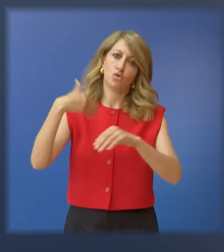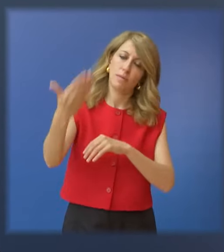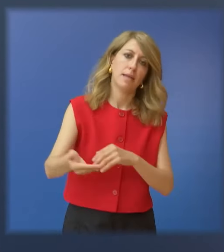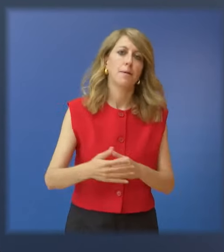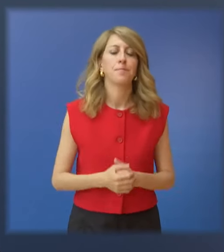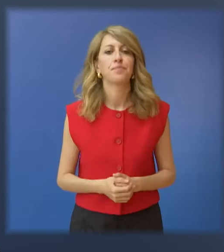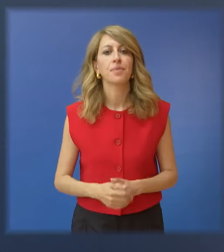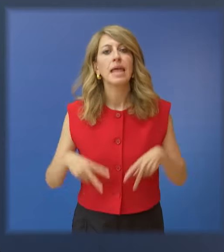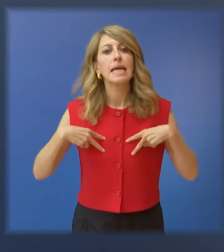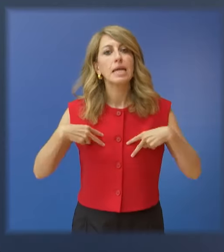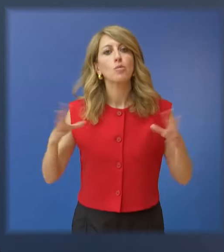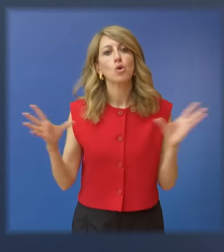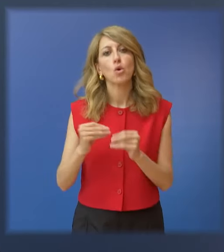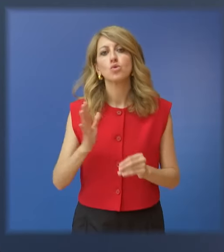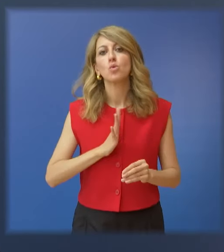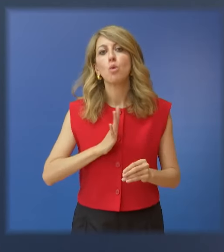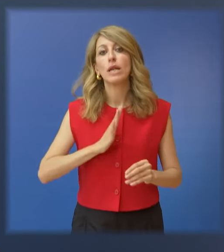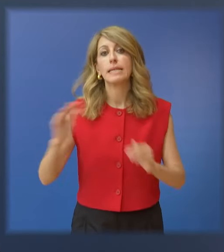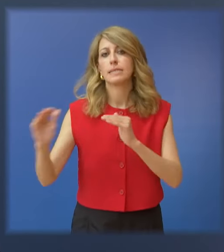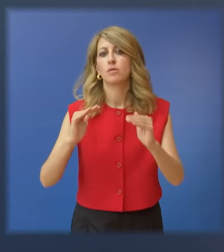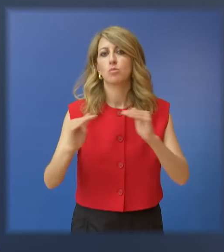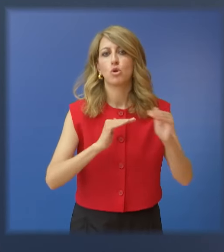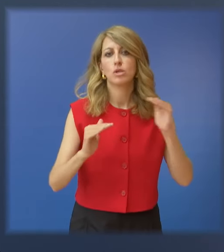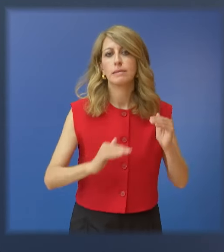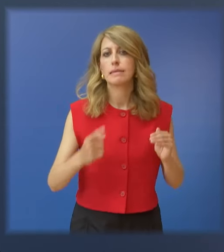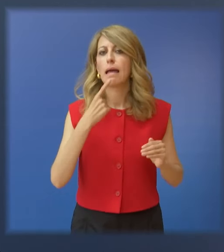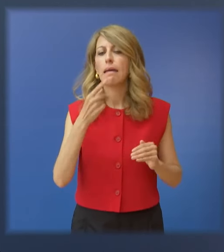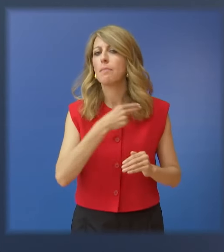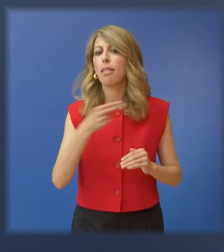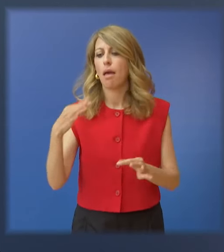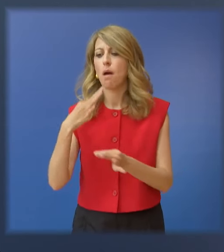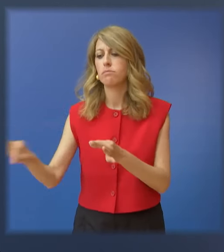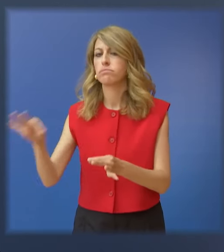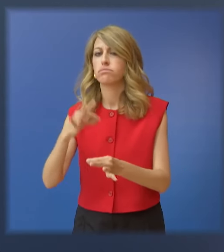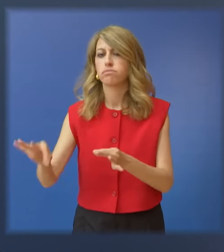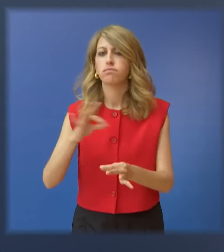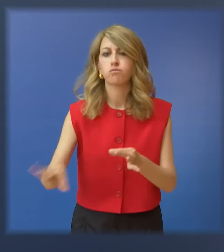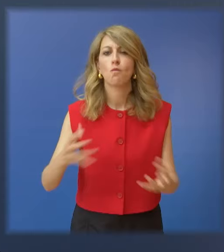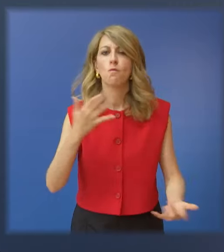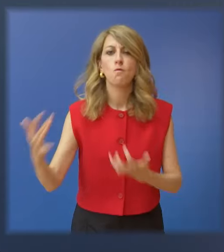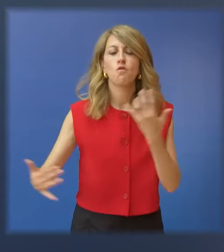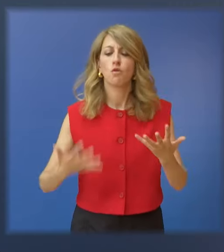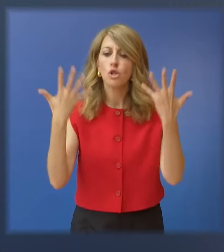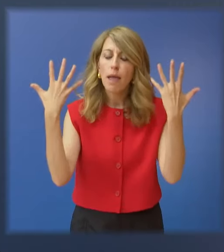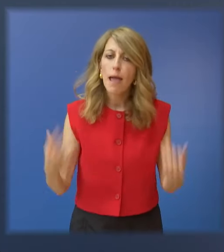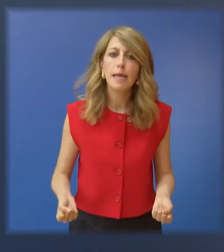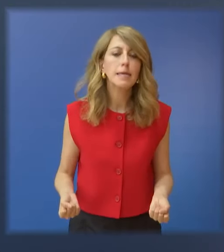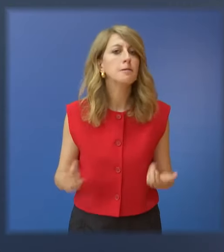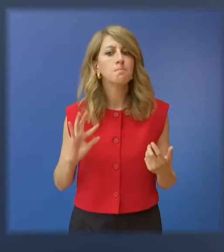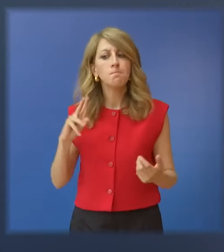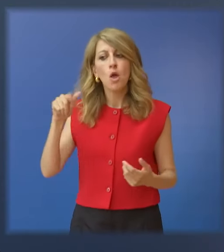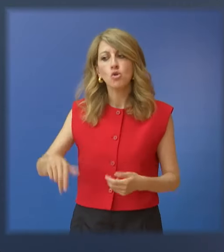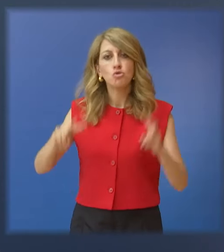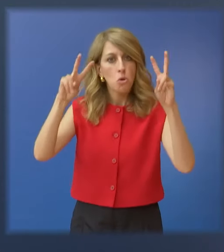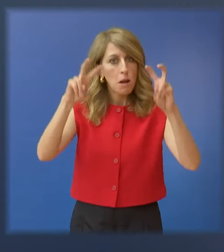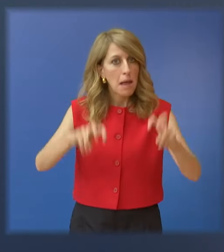πολιτικής προστασίας την περασμένη εβδομάδα να μιλάει για εμπειριστές έχουμε κάποια νέα από αυτή την έρευνα και πώς αξιολογείται μέχρι τώρα την αντίδραση της